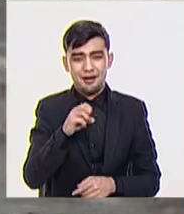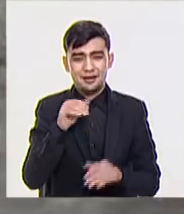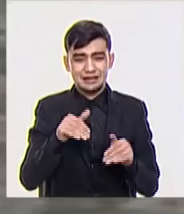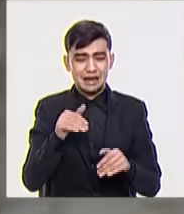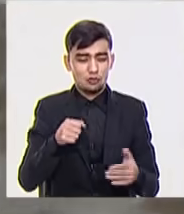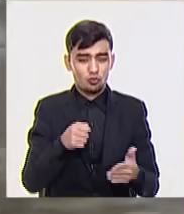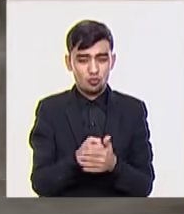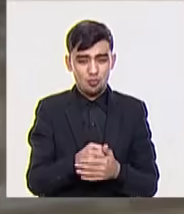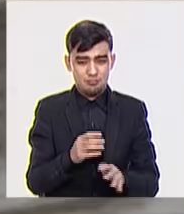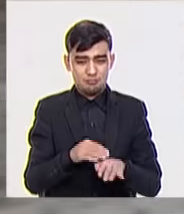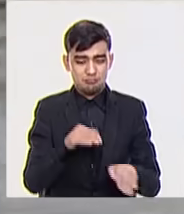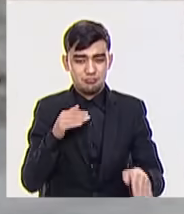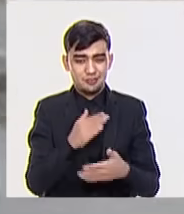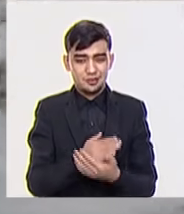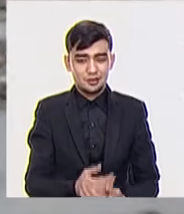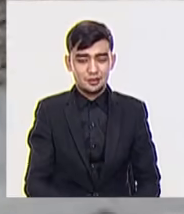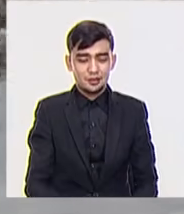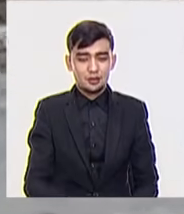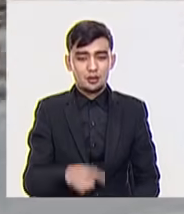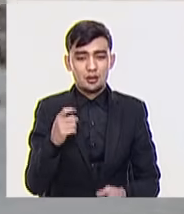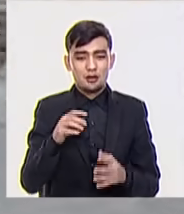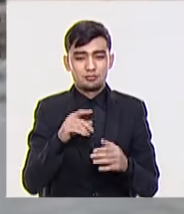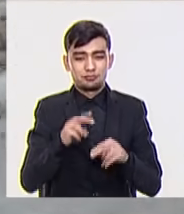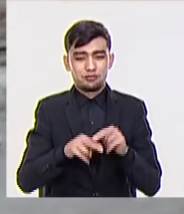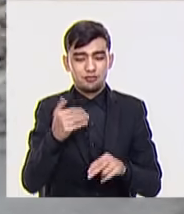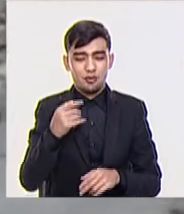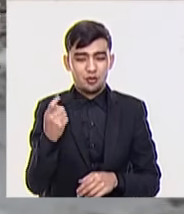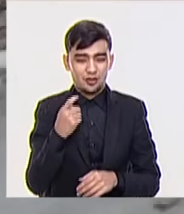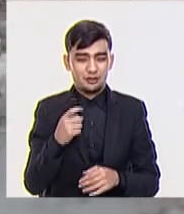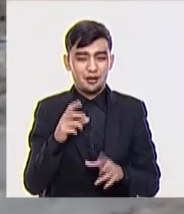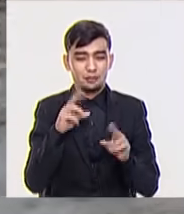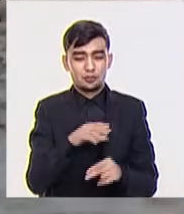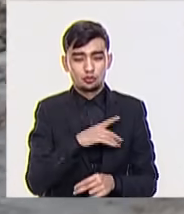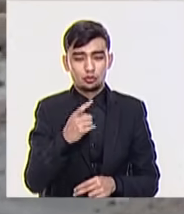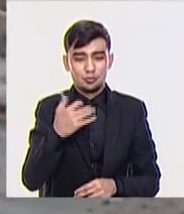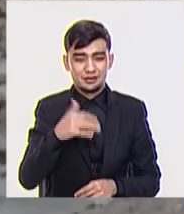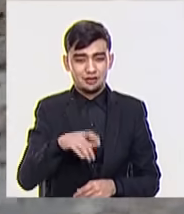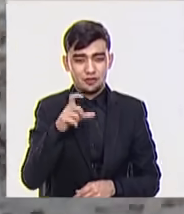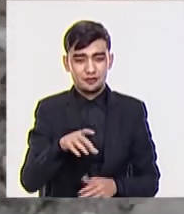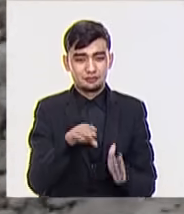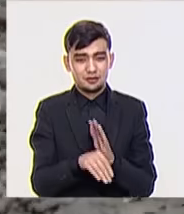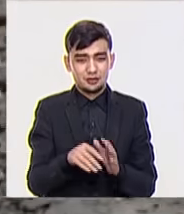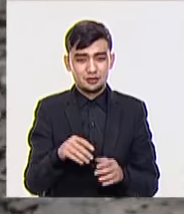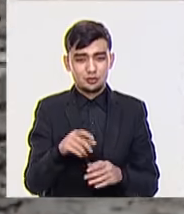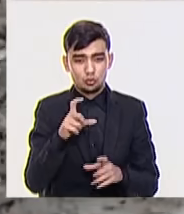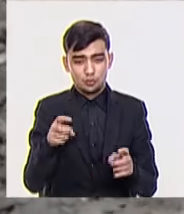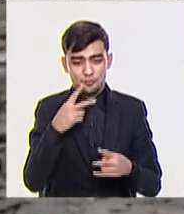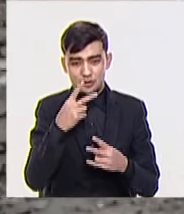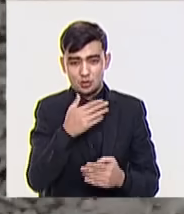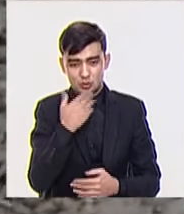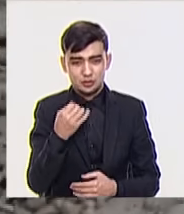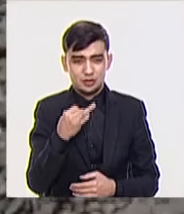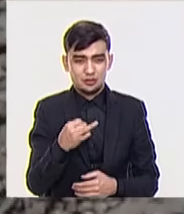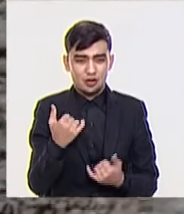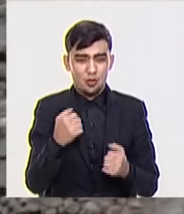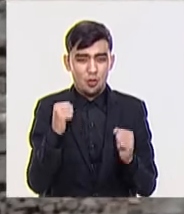қалады ғой. Құрылыс қожайынның уәдесіндегі 150 адамның жартысында мынау құрылыс алаңынан көрген жоқпыз. Бәлкім